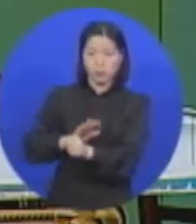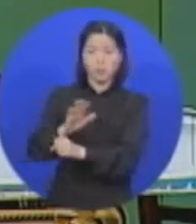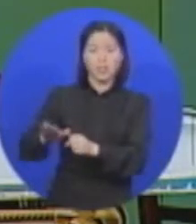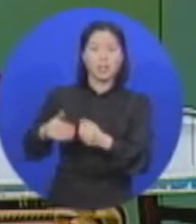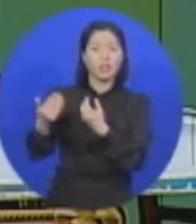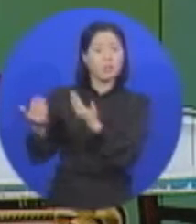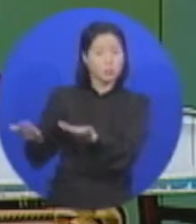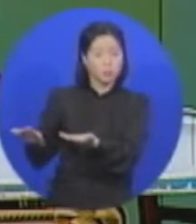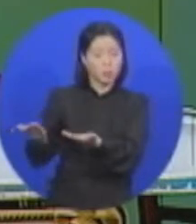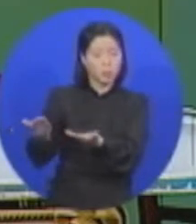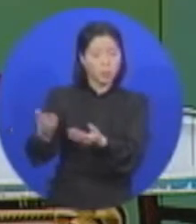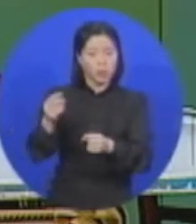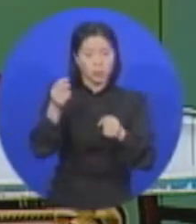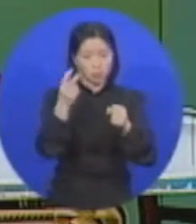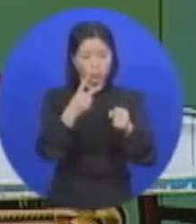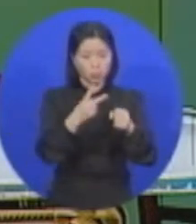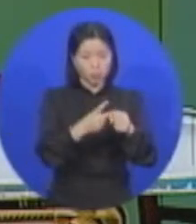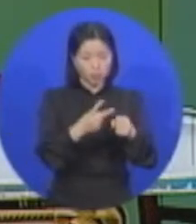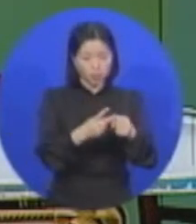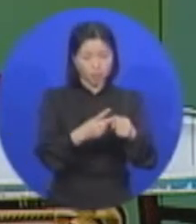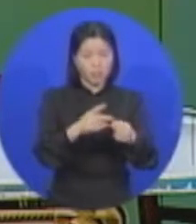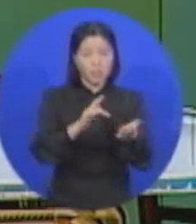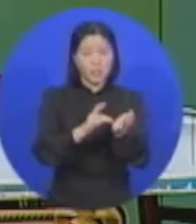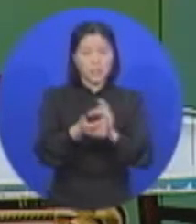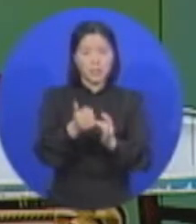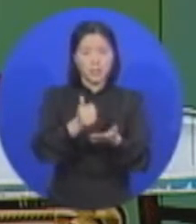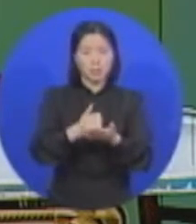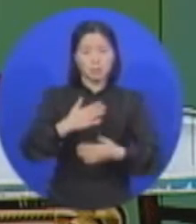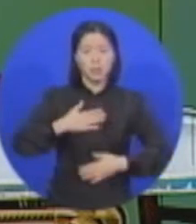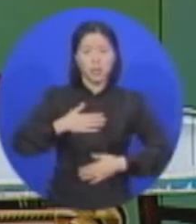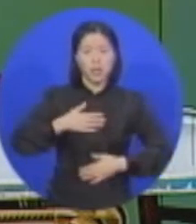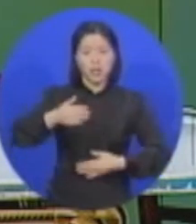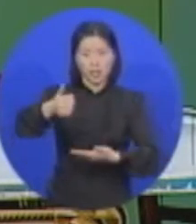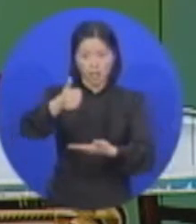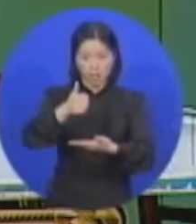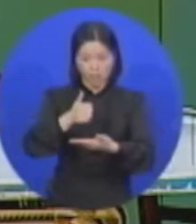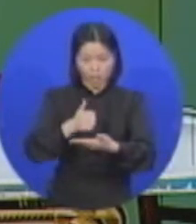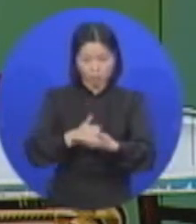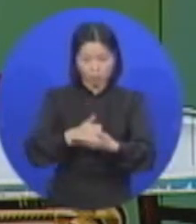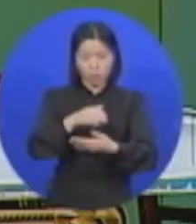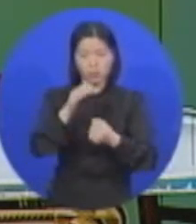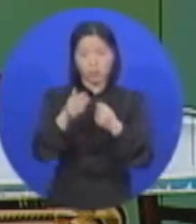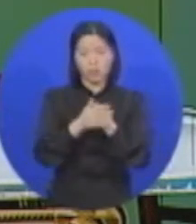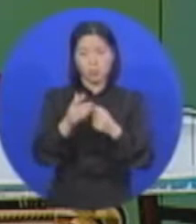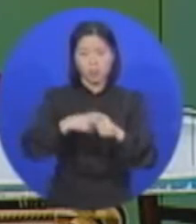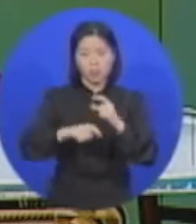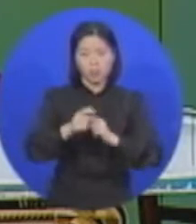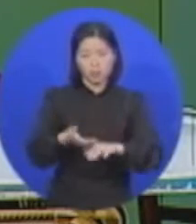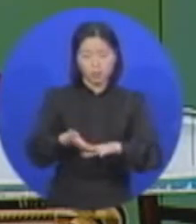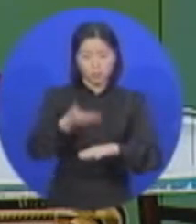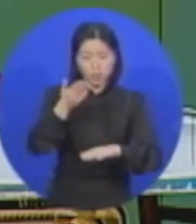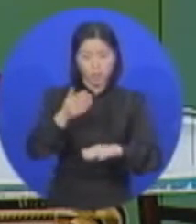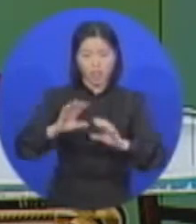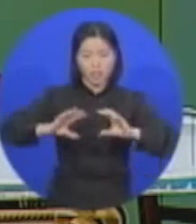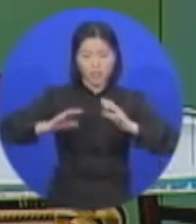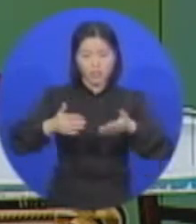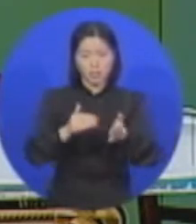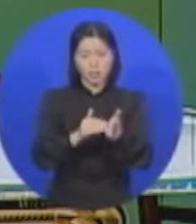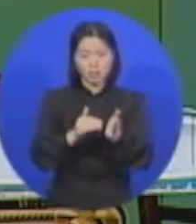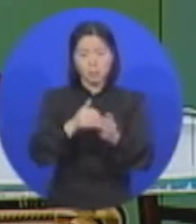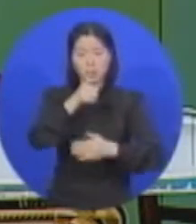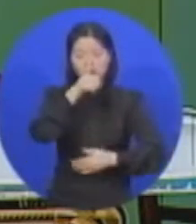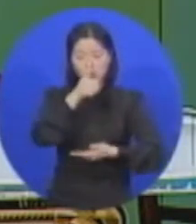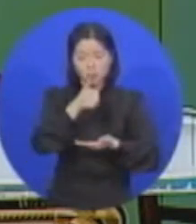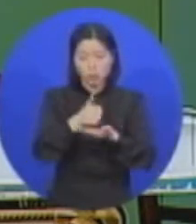하나는 예수님 내 안에 오셨기 때문에 이제는 더 이상 세상에 은밀한 죄 다 사라지고